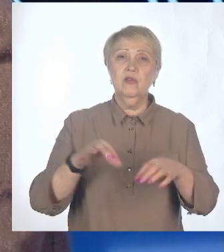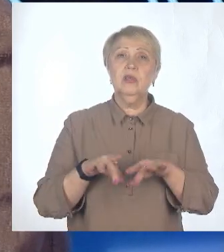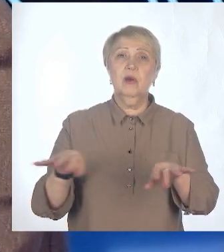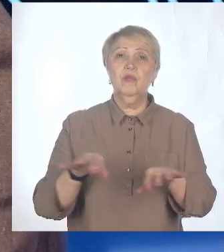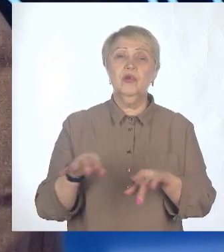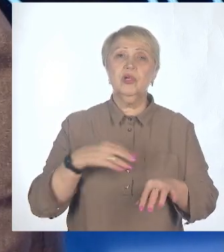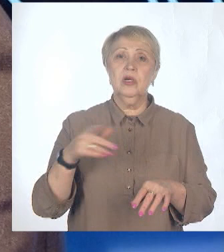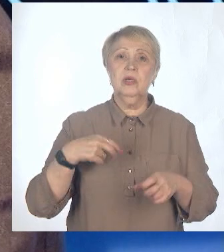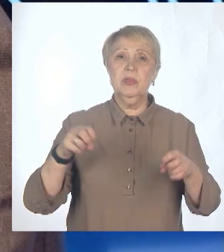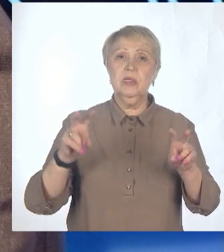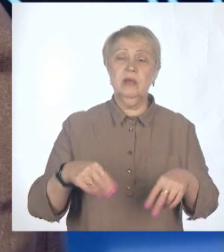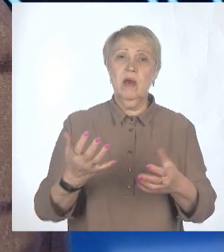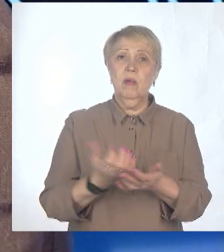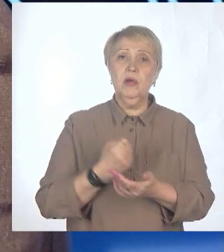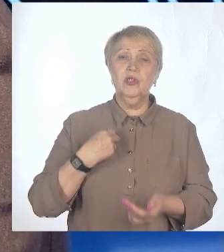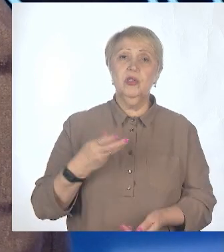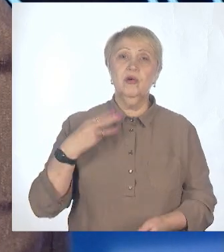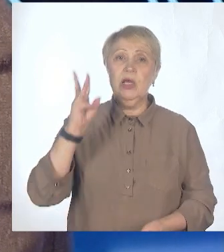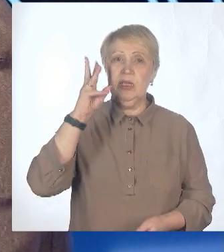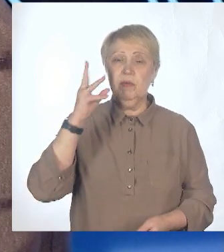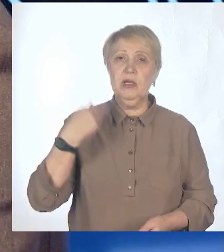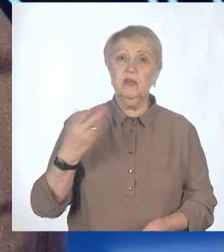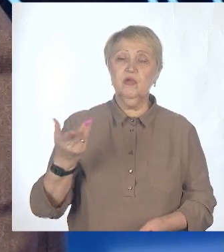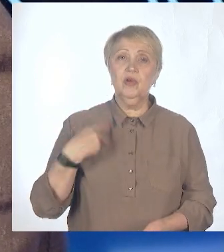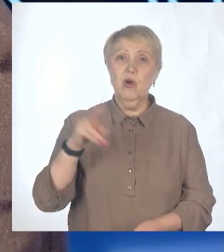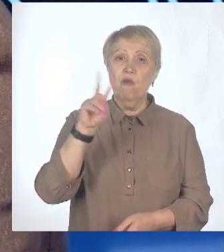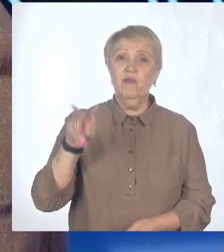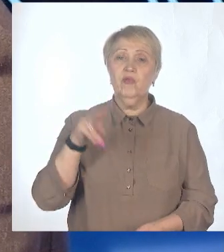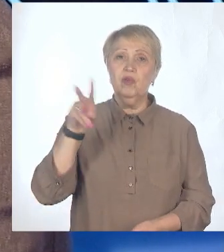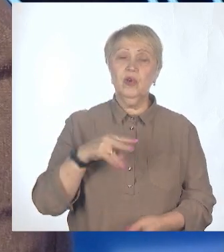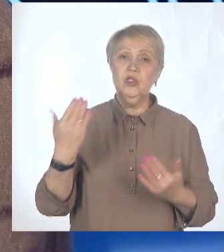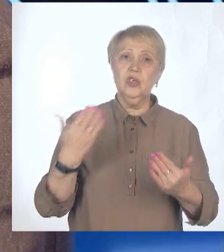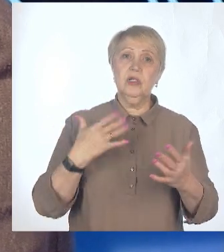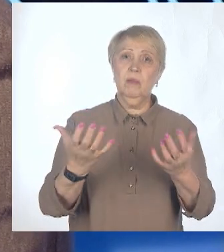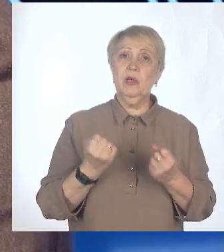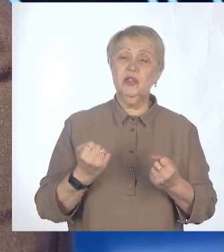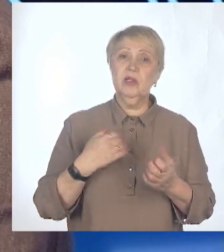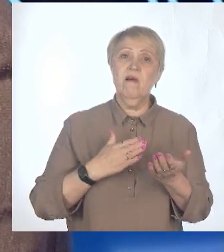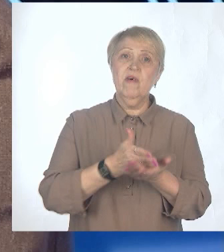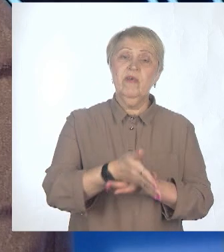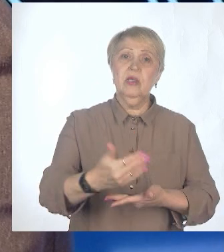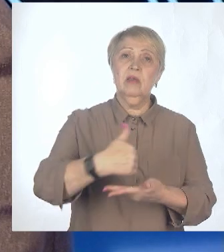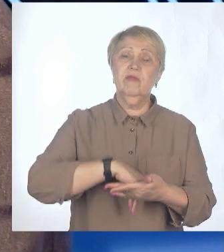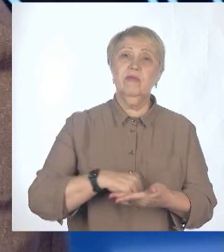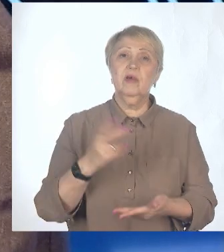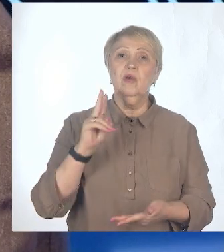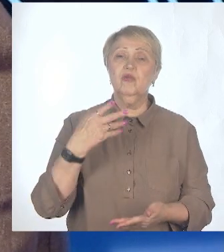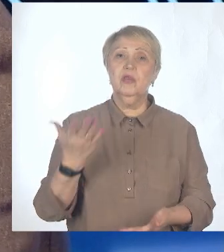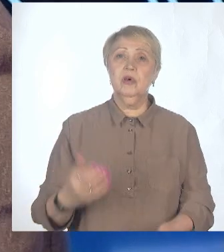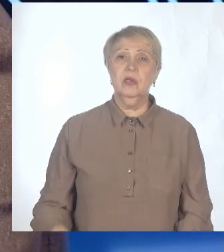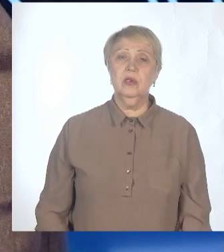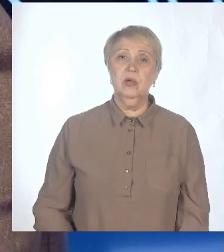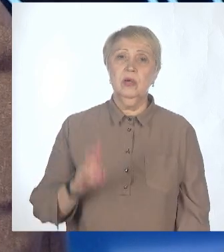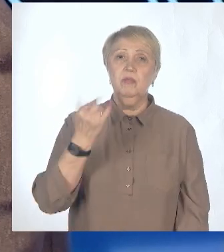компаниями, получали деньги в валюте. Сейчас проблемы с валютой вообще, с тем, чтобы ее получать, выводить и прочее, прочее. Возможно, кто-то в биткоинах, конечно,